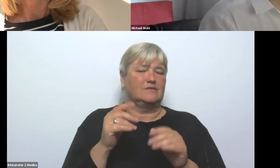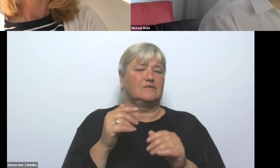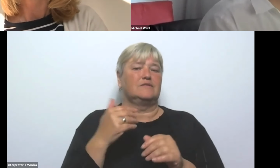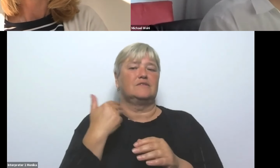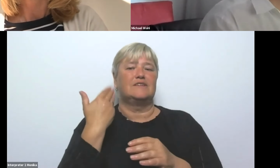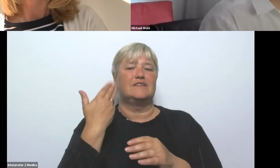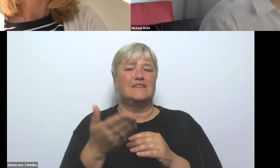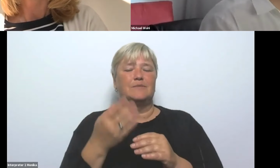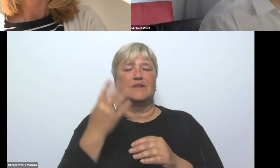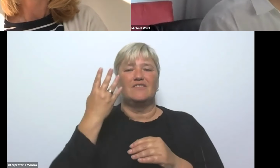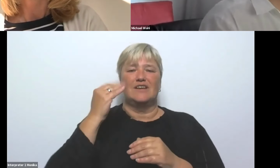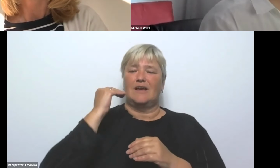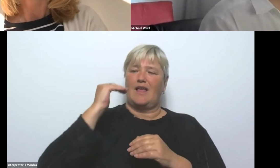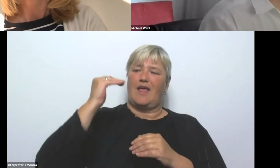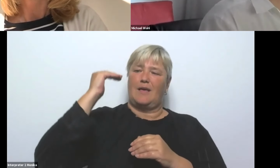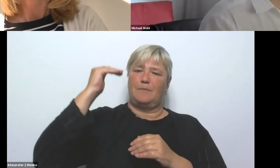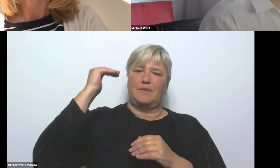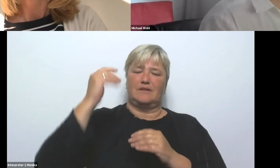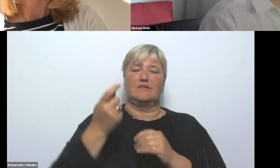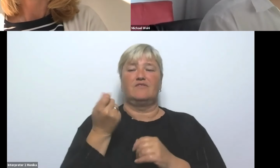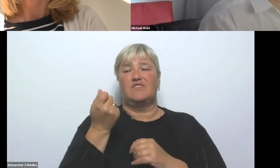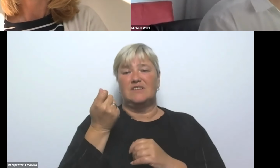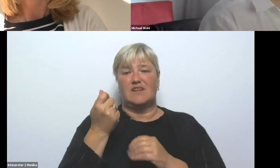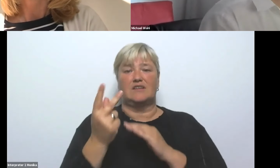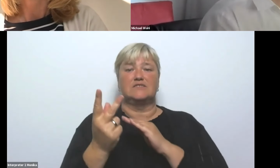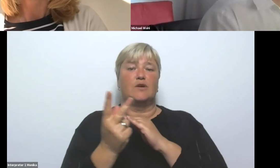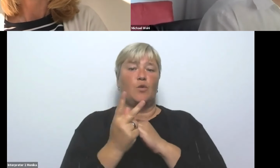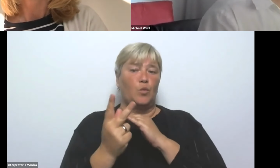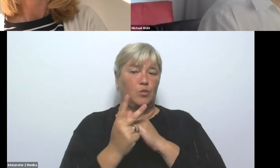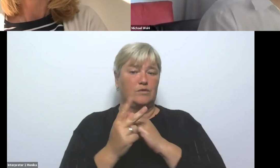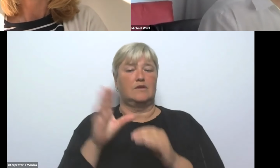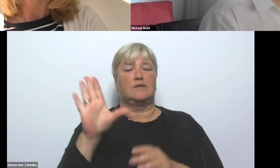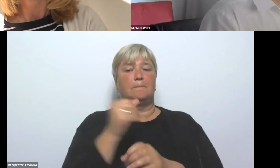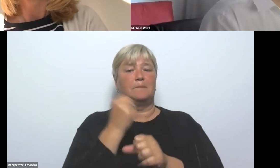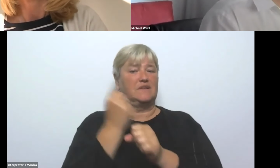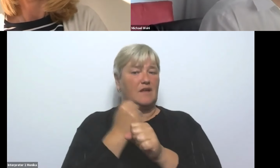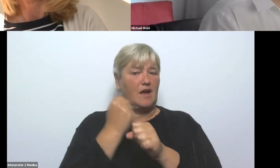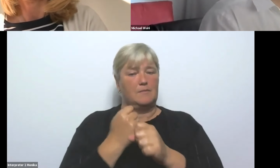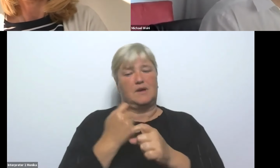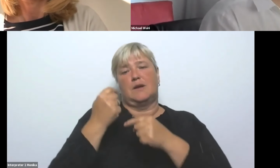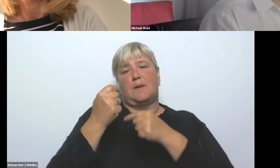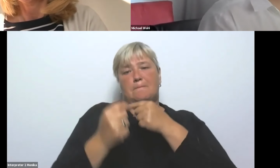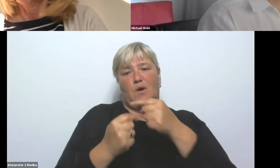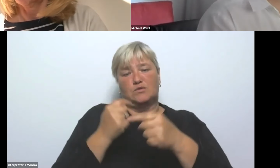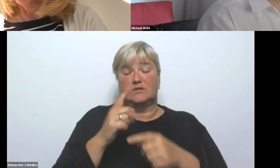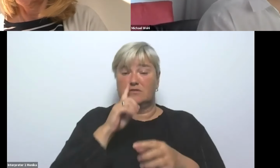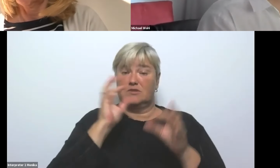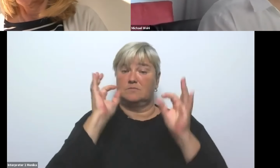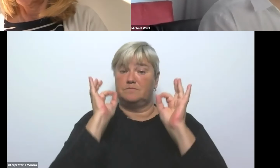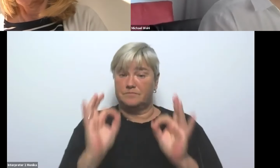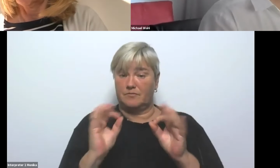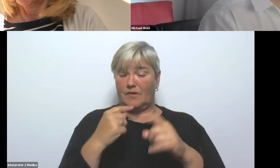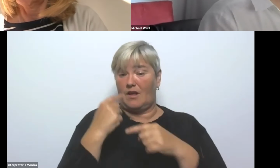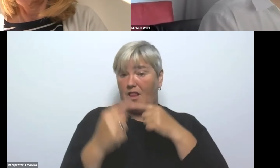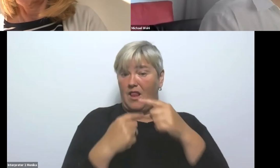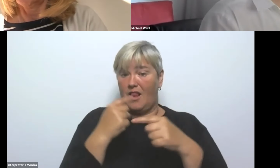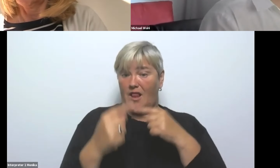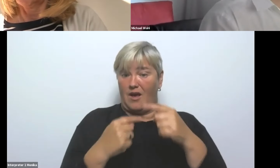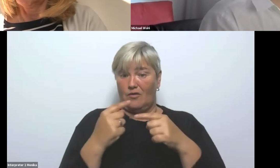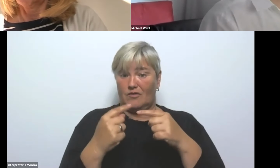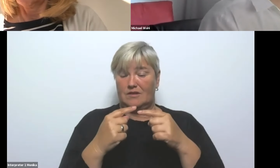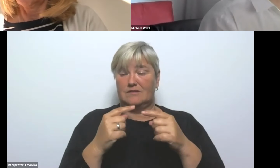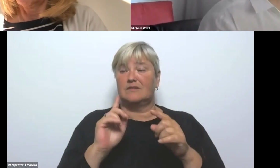die vier Ebenen Finanz, Kunden, Mitarbeiter und Prozesse. Und wenn es optimal läuft nach der reinen Lehre, befruchten die